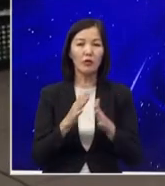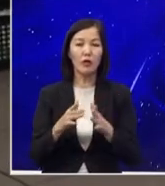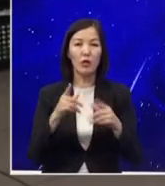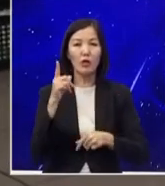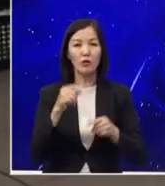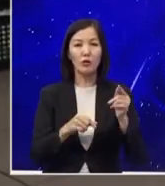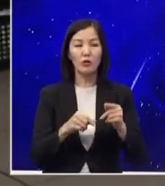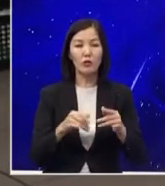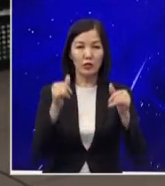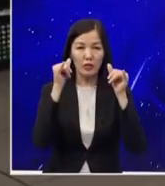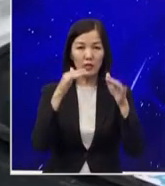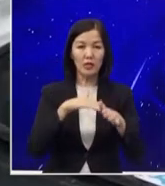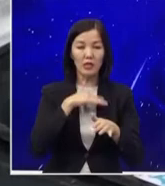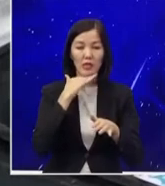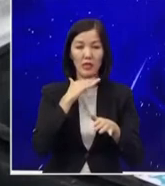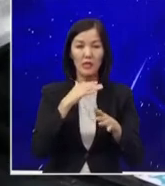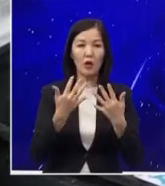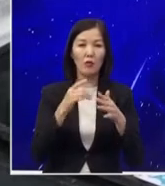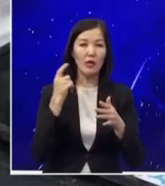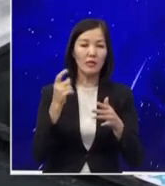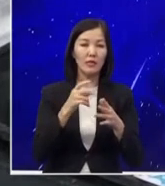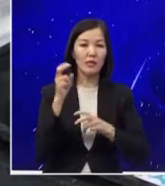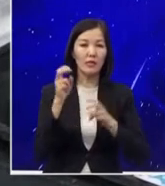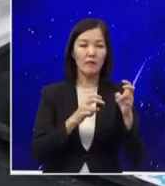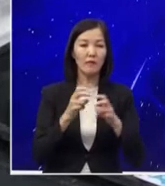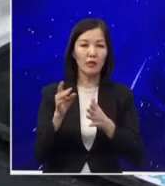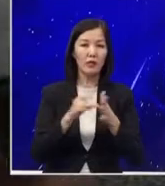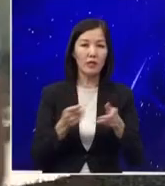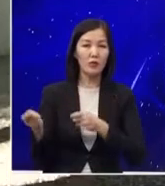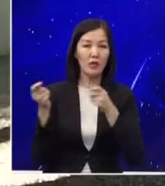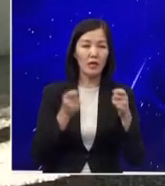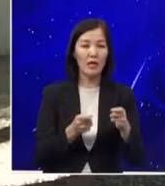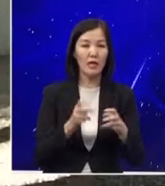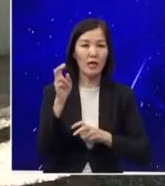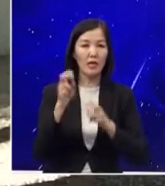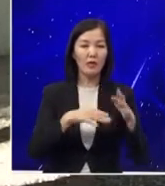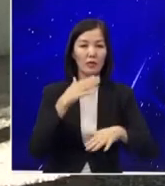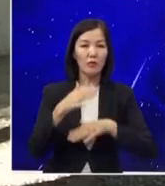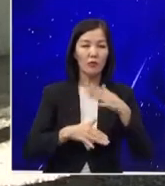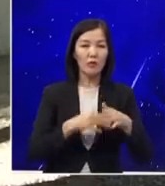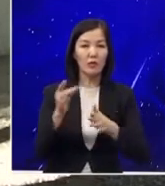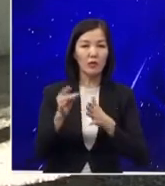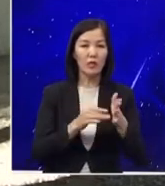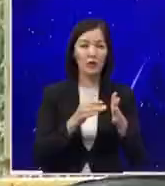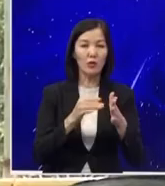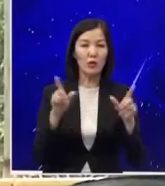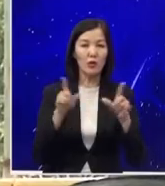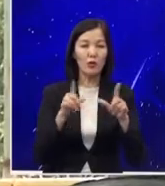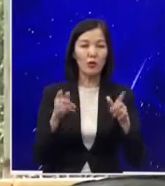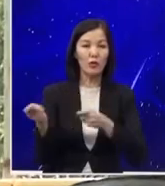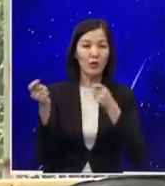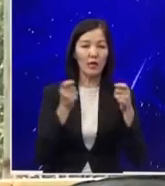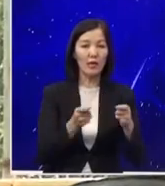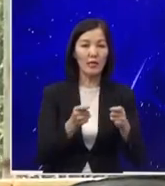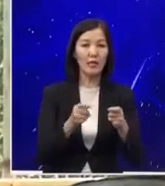сиыр басы жеткілікті. Шаруашылықтар өнімдерін зауыттарға тікелей жеткізеді. Кәсіпорын өңдеген өнімдер бірден дүкендерге қойылады.